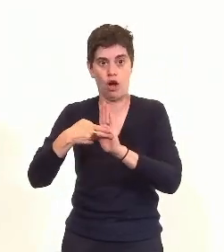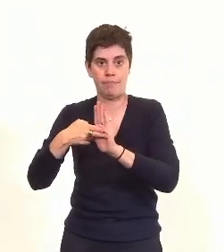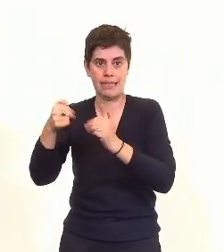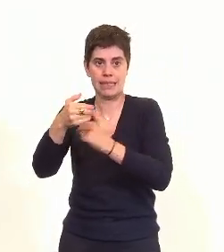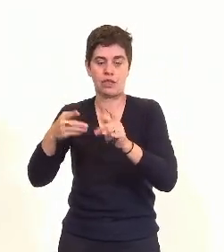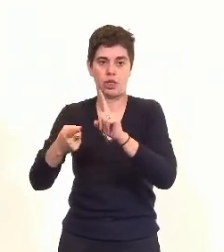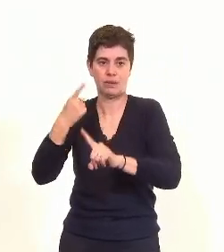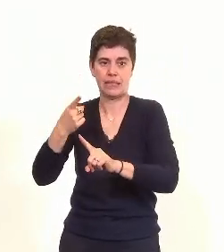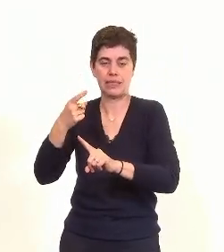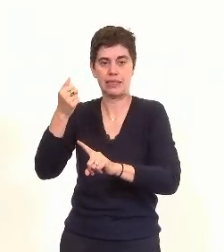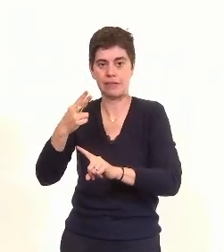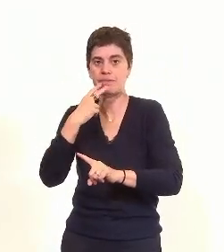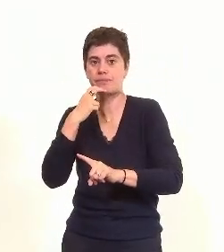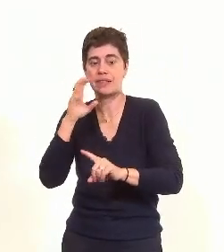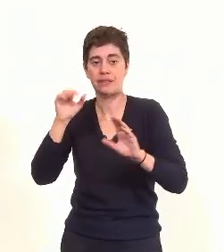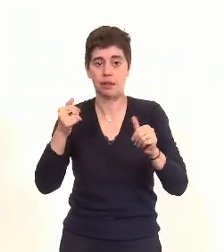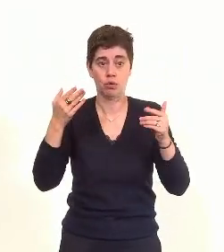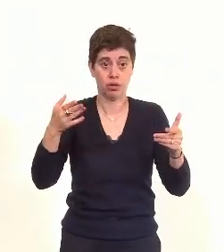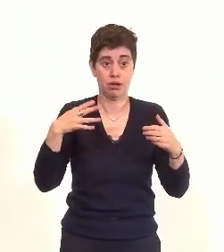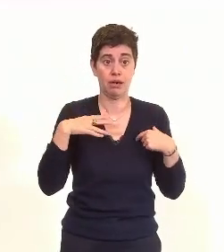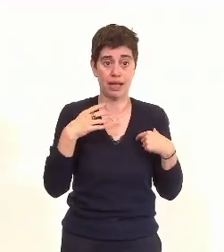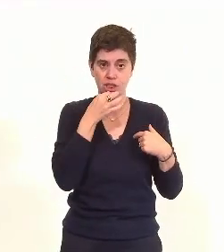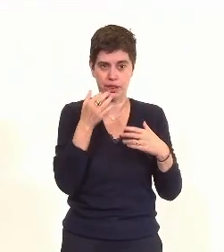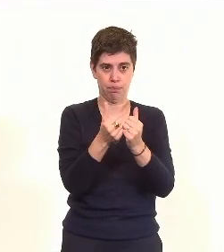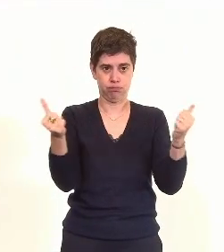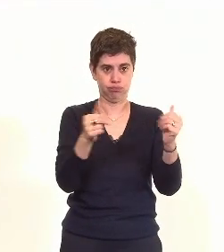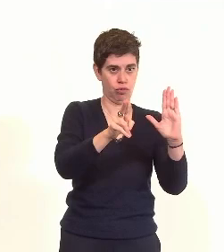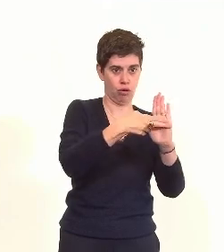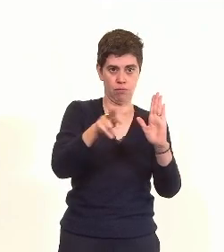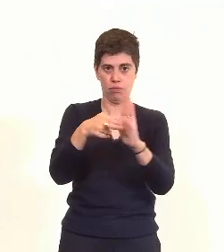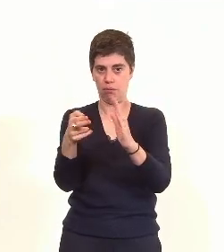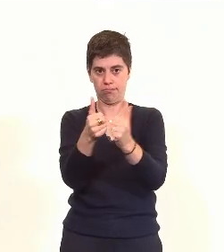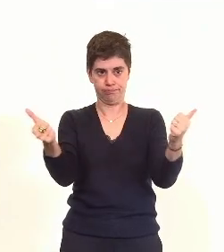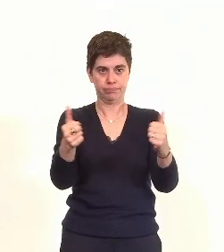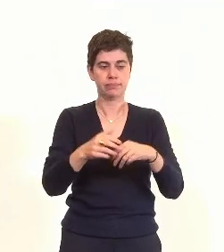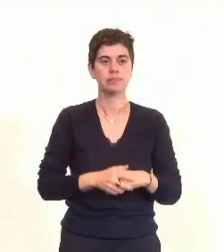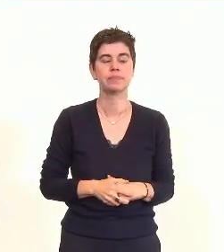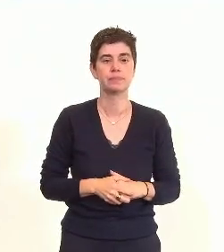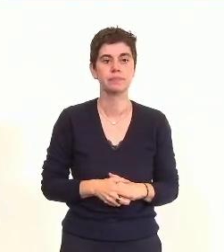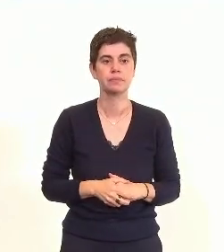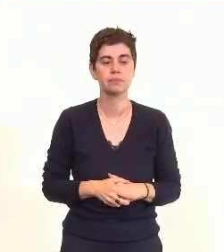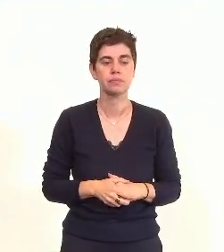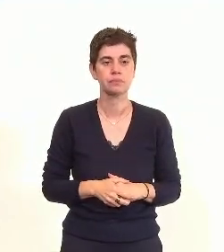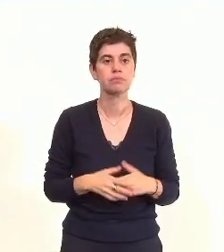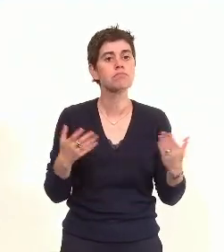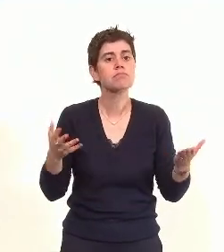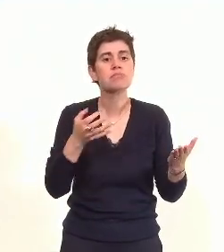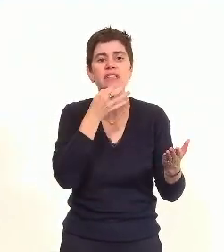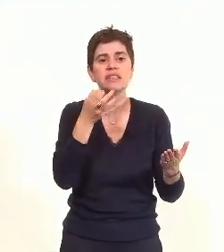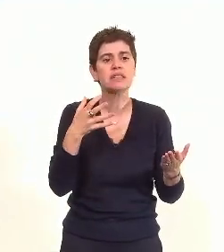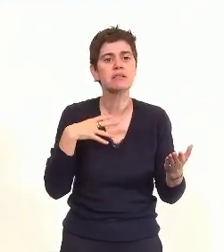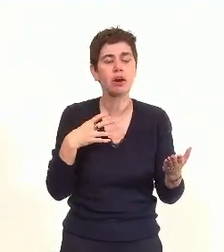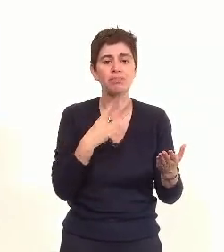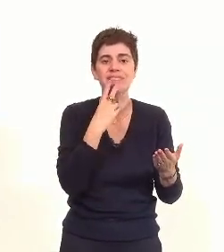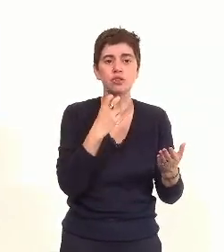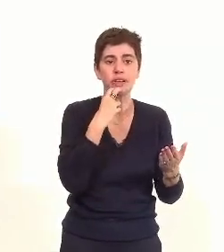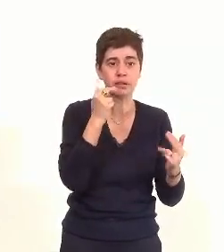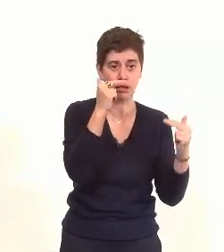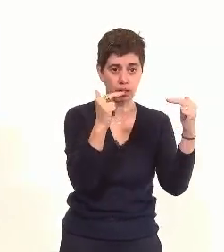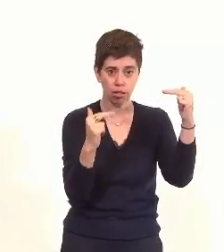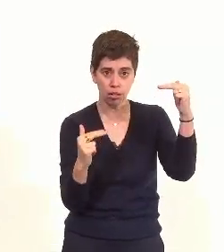de paradoxe normatif. Avec, vous le dites souvent, c'est presque une citoyenneté à différents niveaux, à